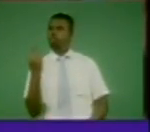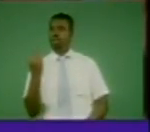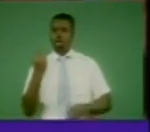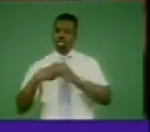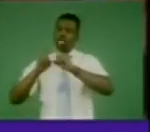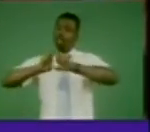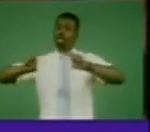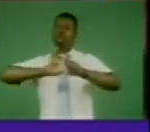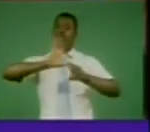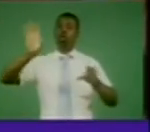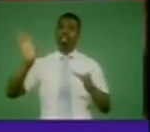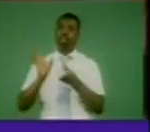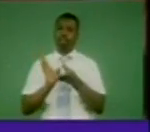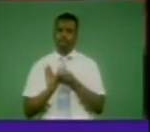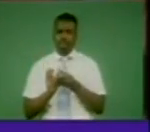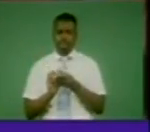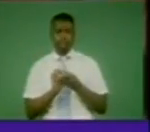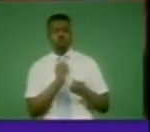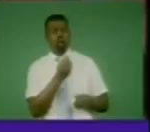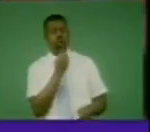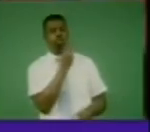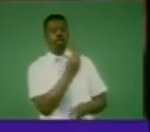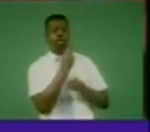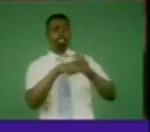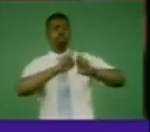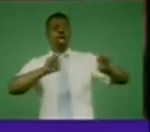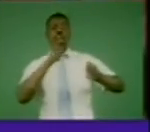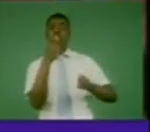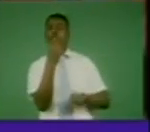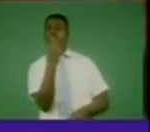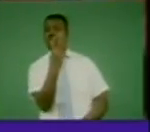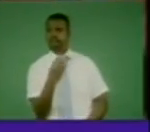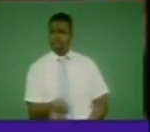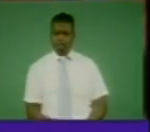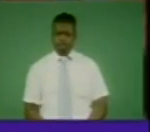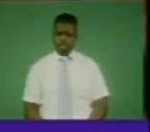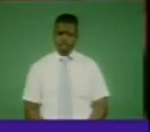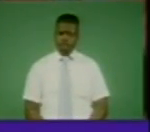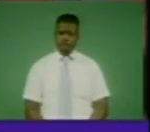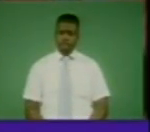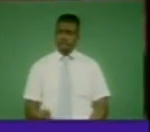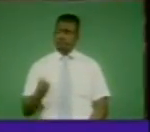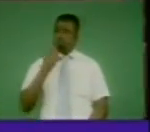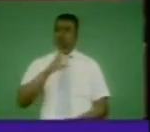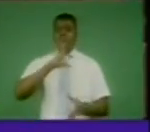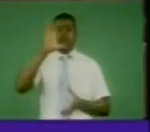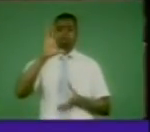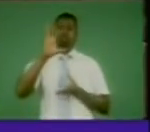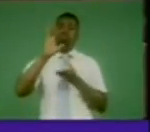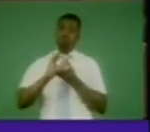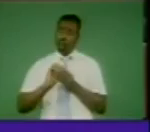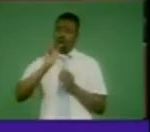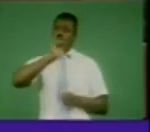kura mbili kwenye ibara ya 24. Kura za jumla ndio ilikuwa wastani wa kura